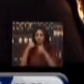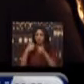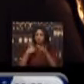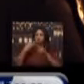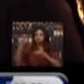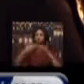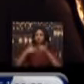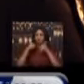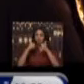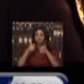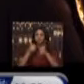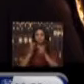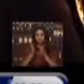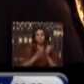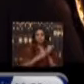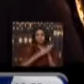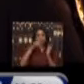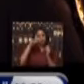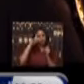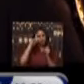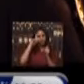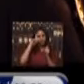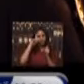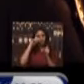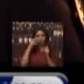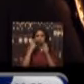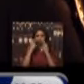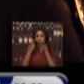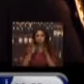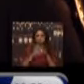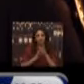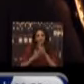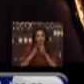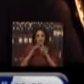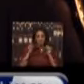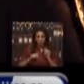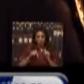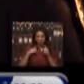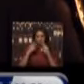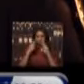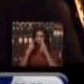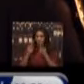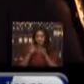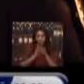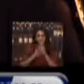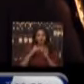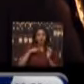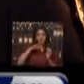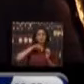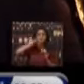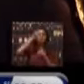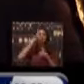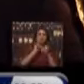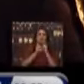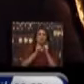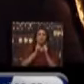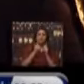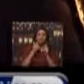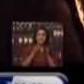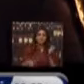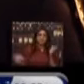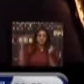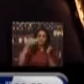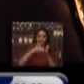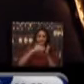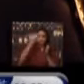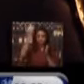يعني. حسني مبارك انا ما مارستش الحياه هنا في الفتره الاولانيه. الفتره الاخيره